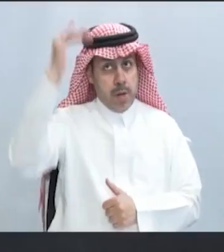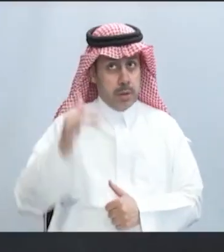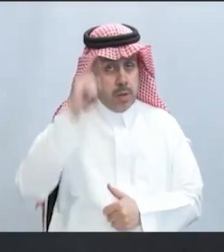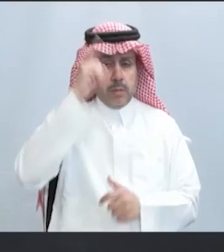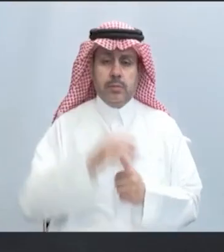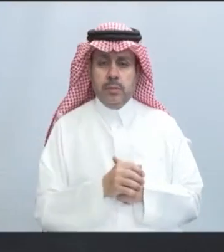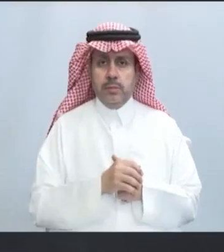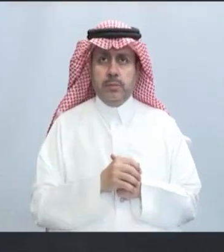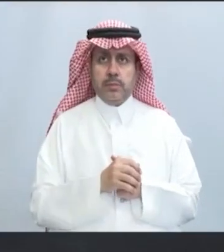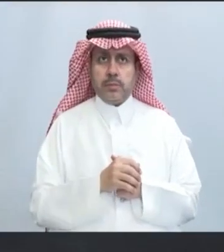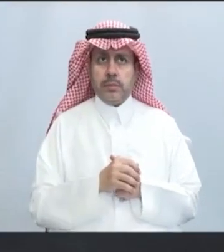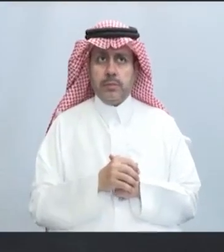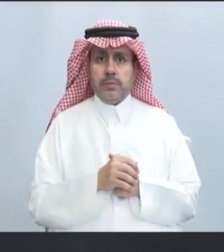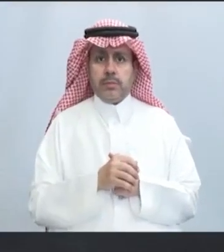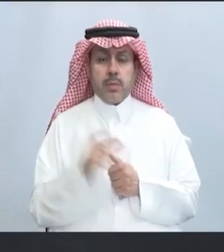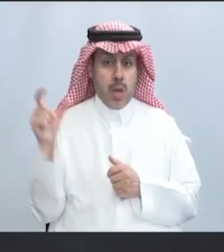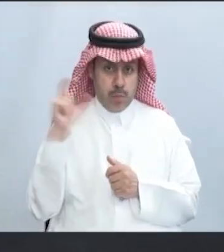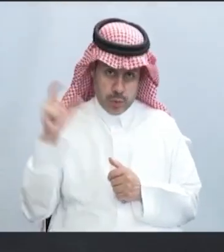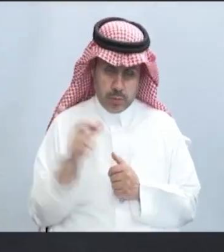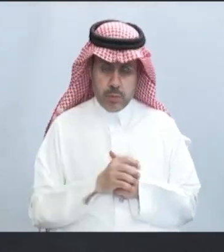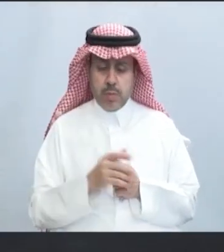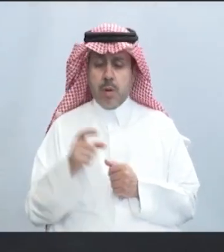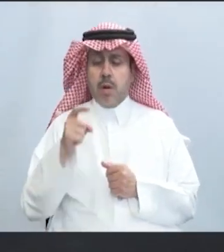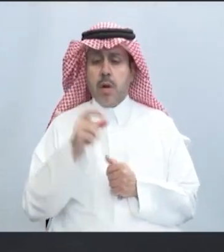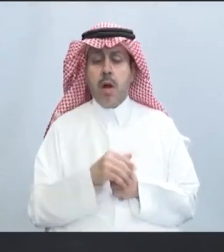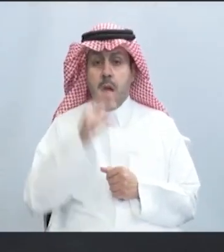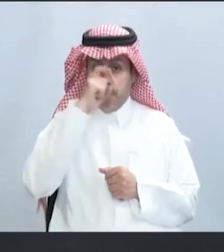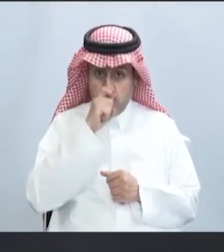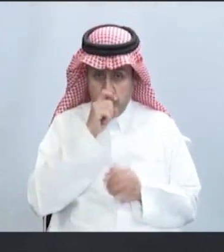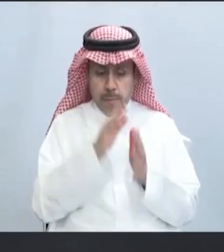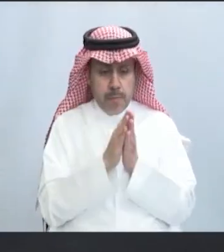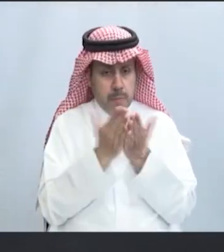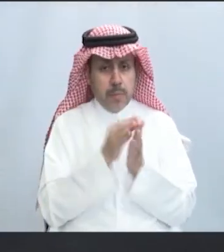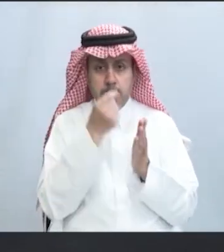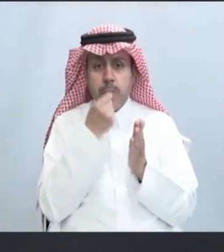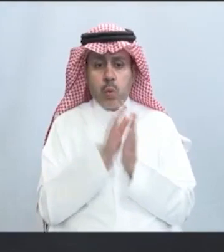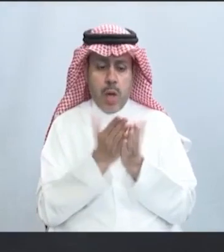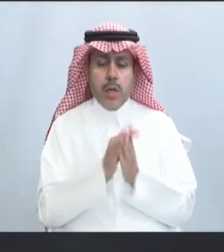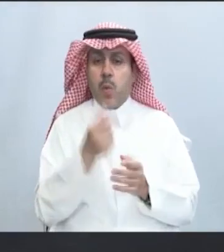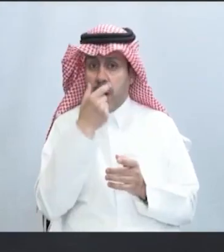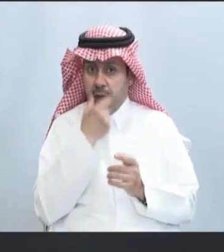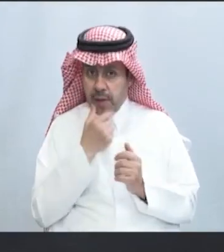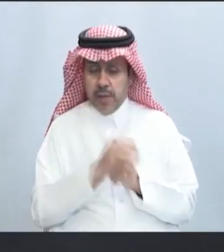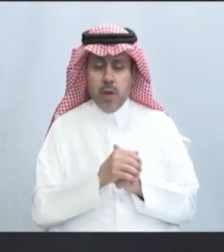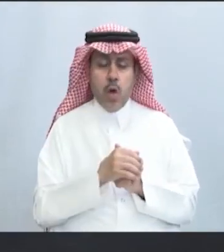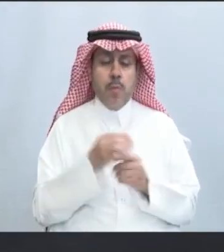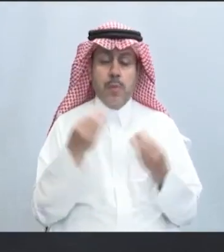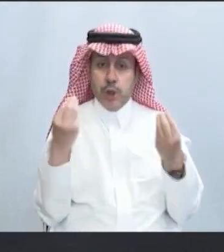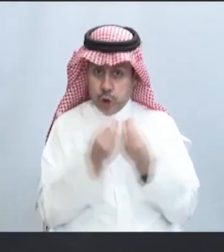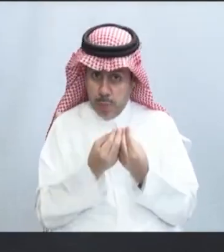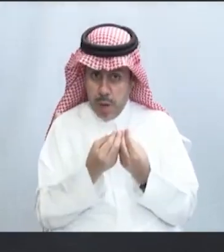منطلق كل مسلم يكون المسلم امره من كتاب الله او من سنه رسول الله او من